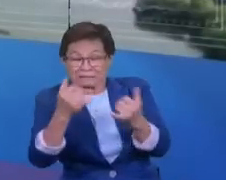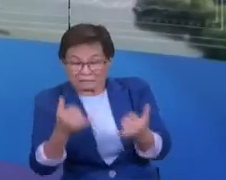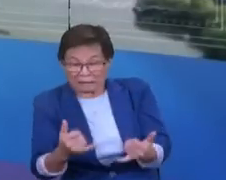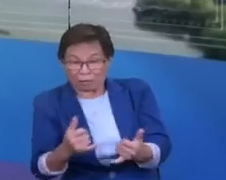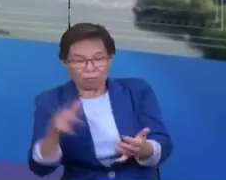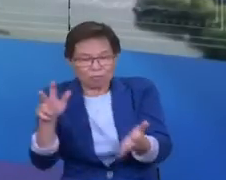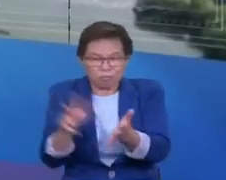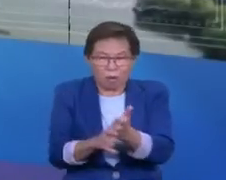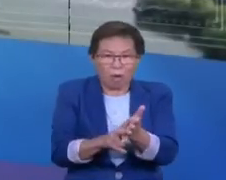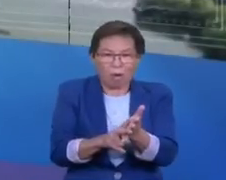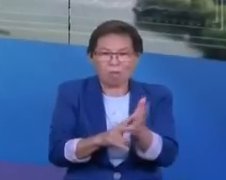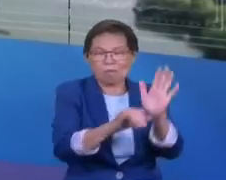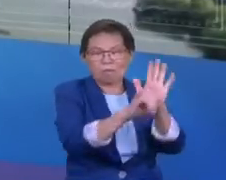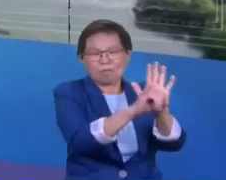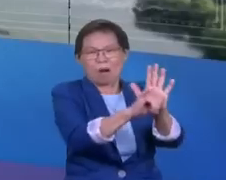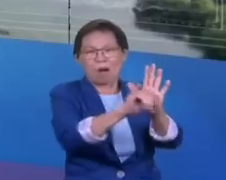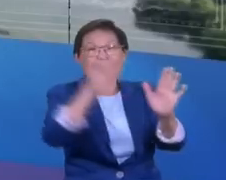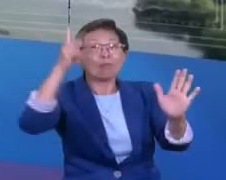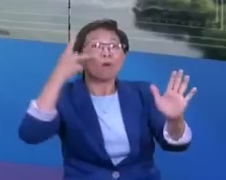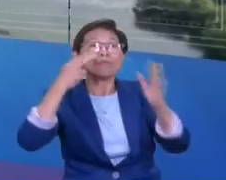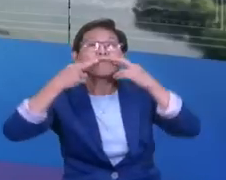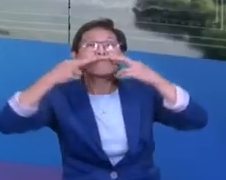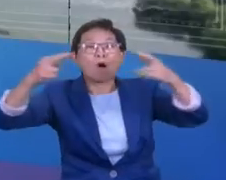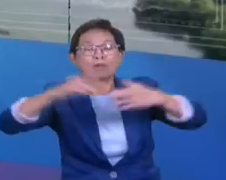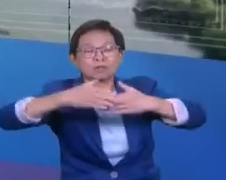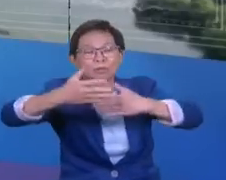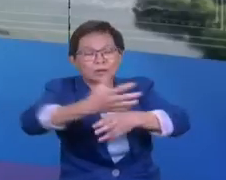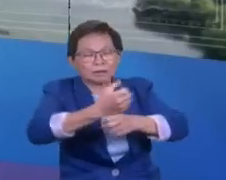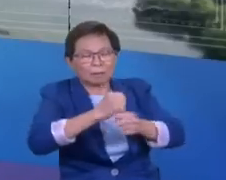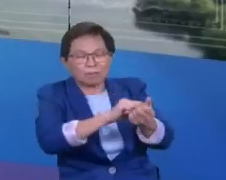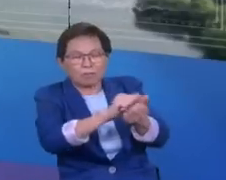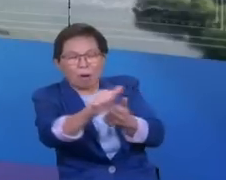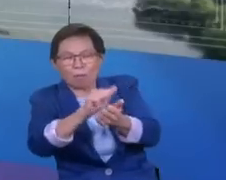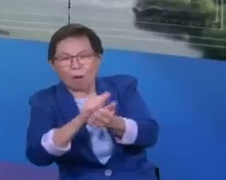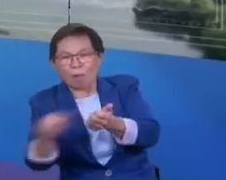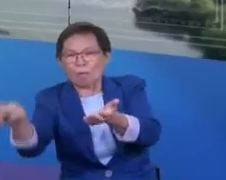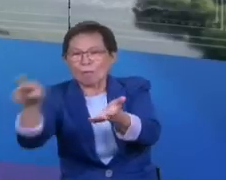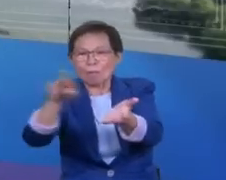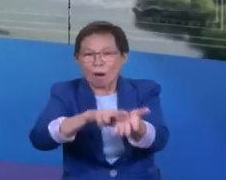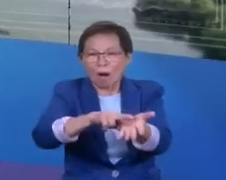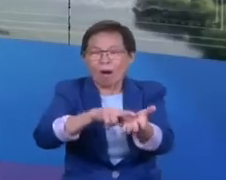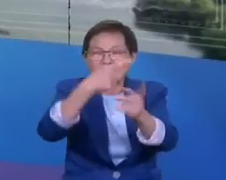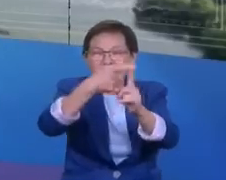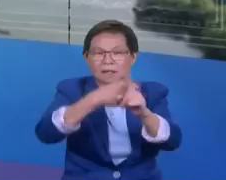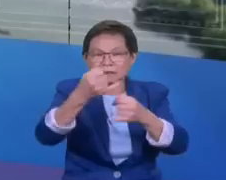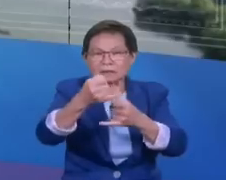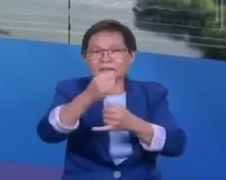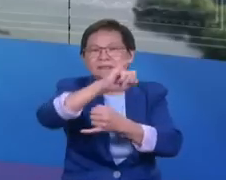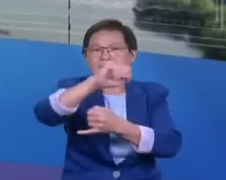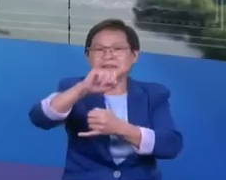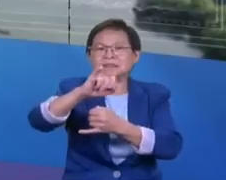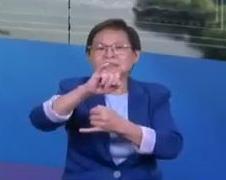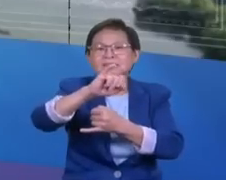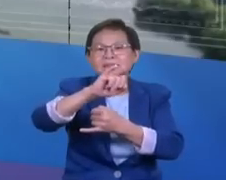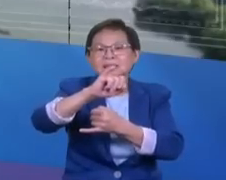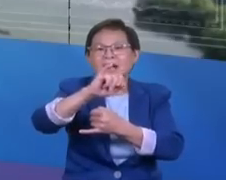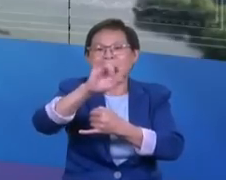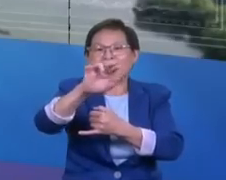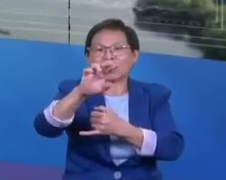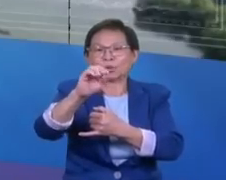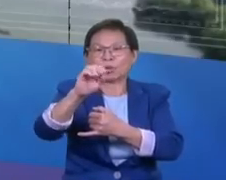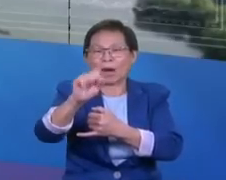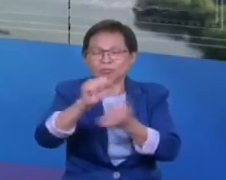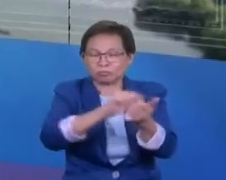kini sah sebagai entiti politik Rasmi selepas mendapat kelulusan pendaftaran daripada jabatan pendaftaran pertubuhan